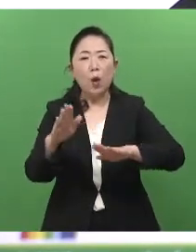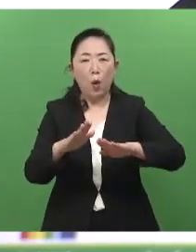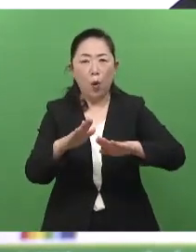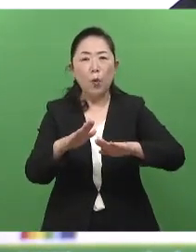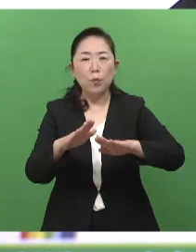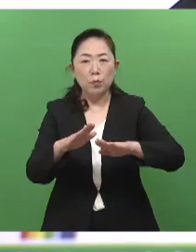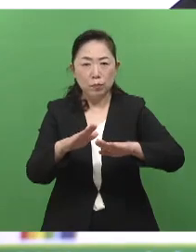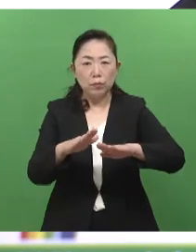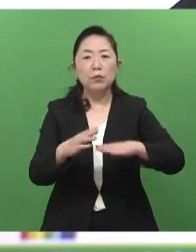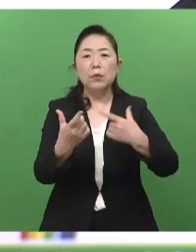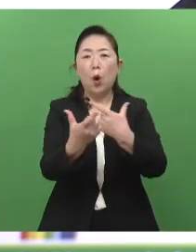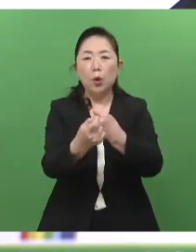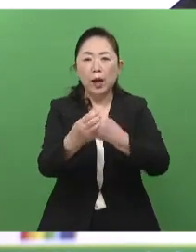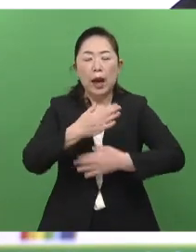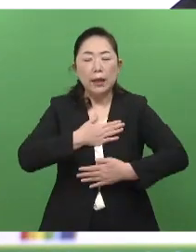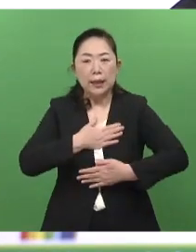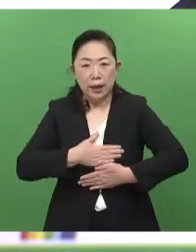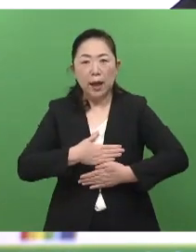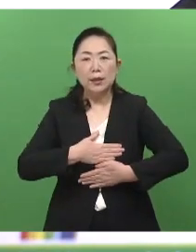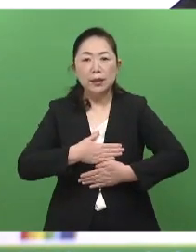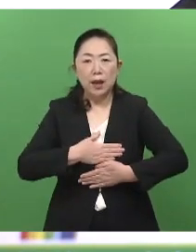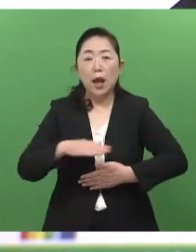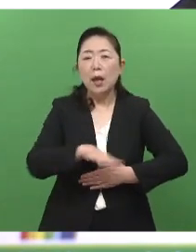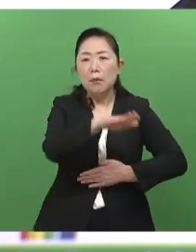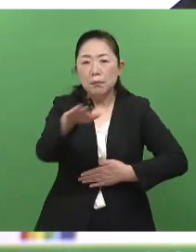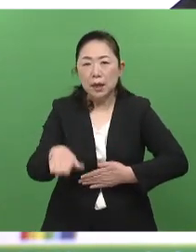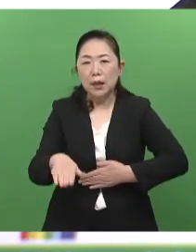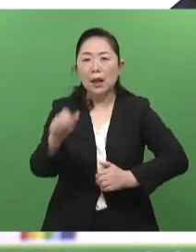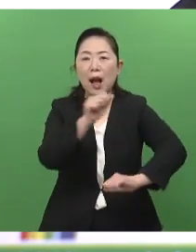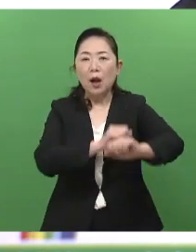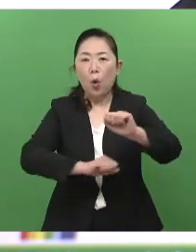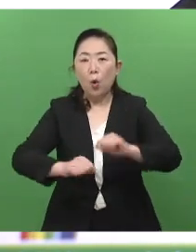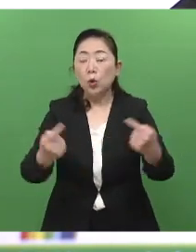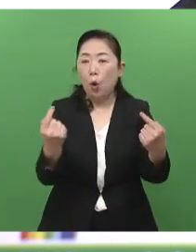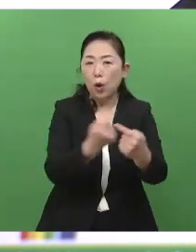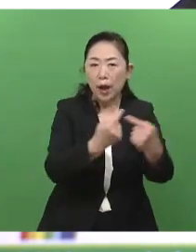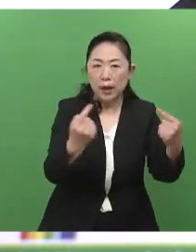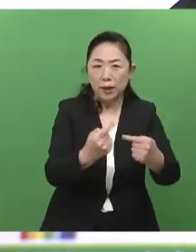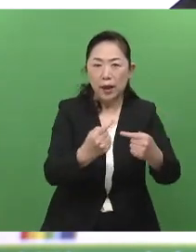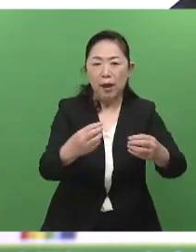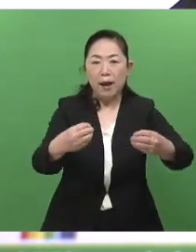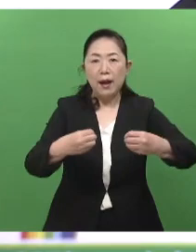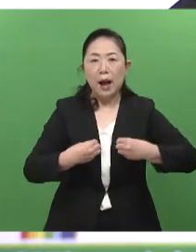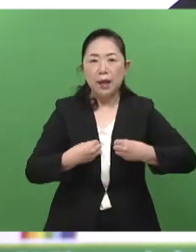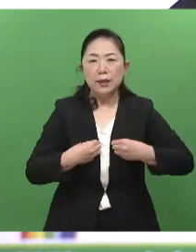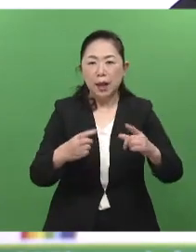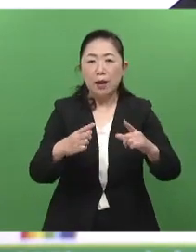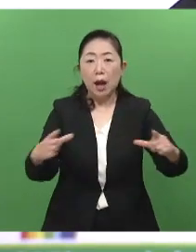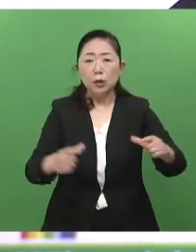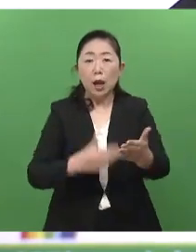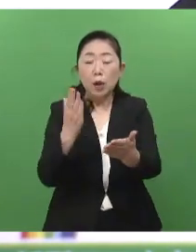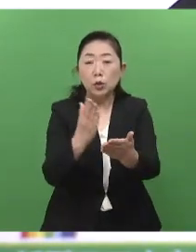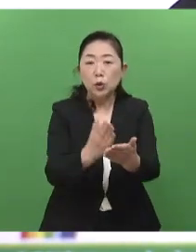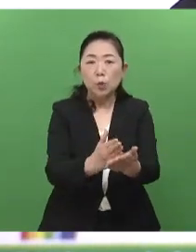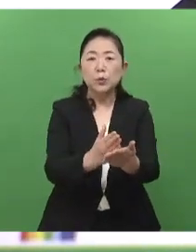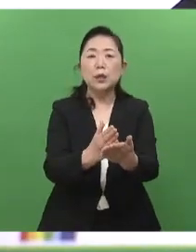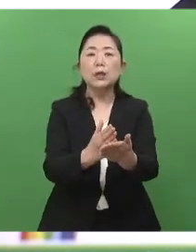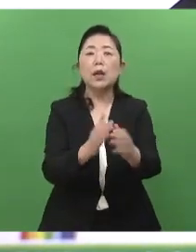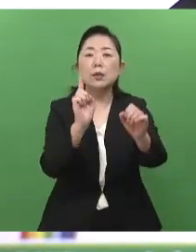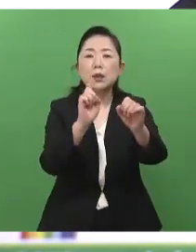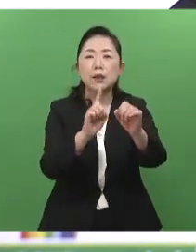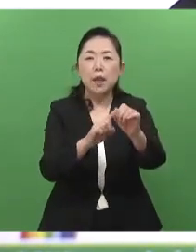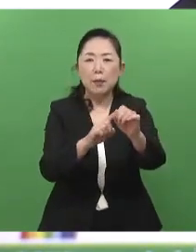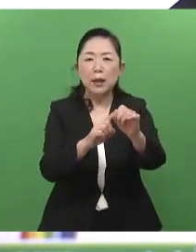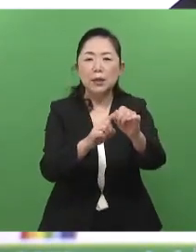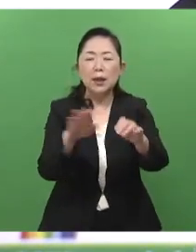で行動を変えていく、感染拡大の流れを食い止める、そのためにも今こそ力を